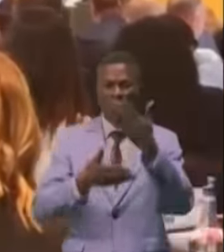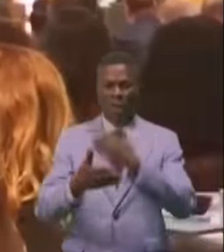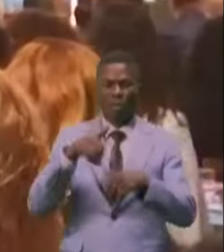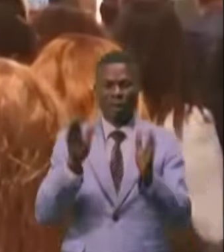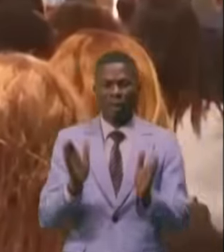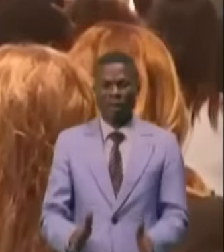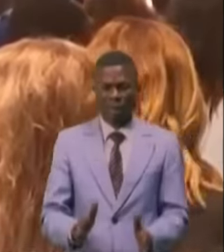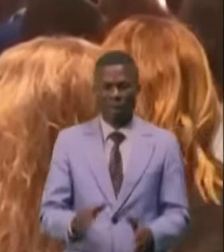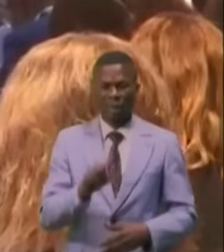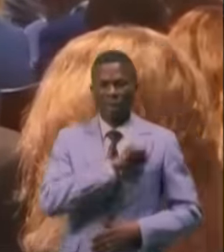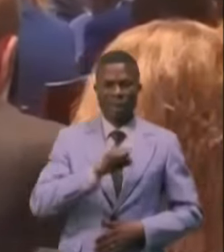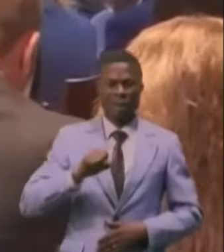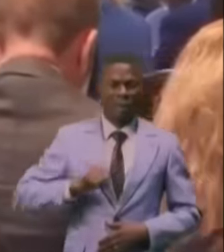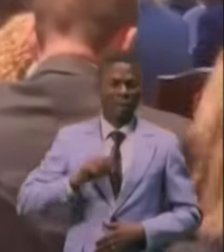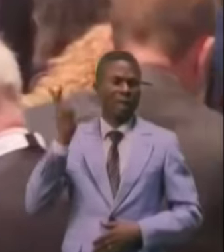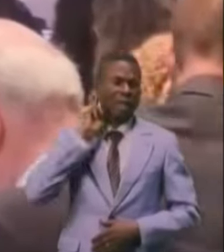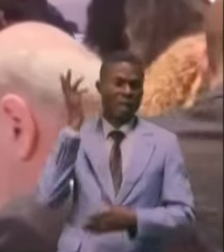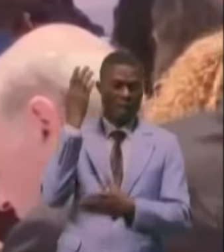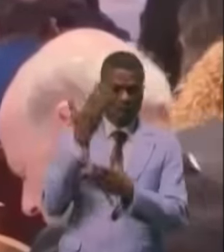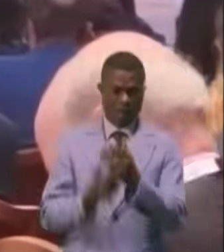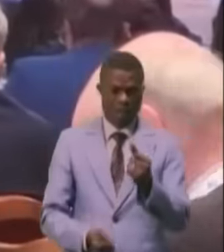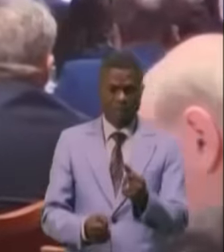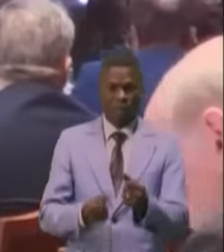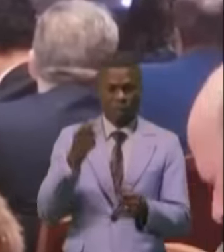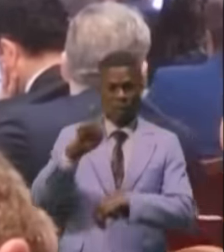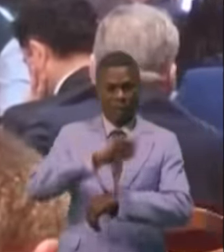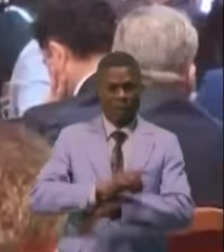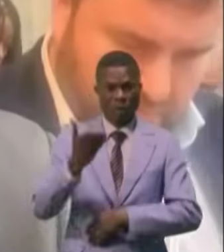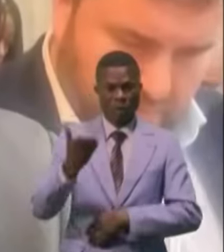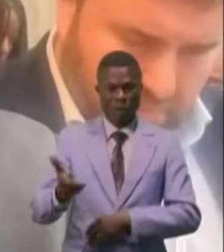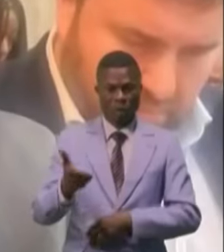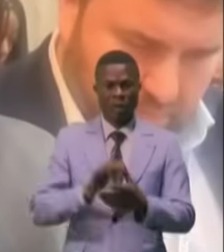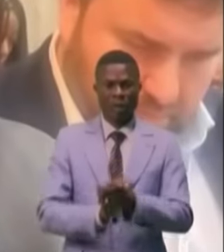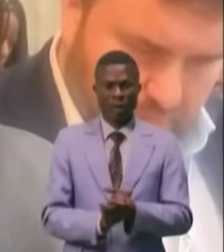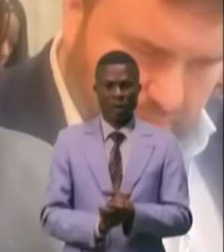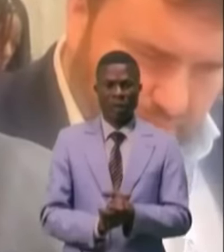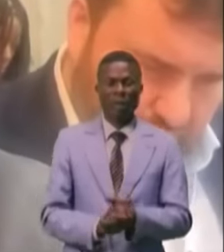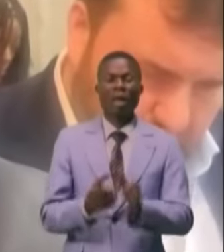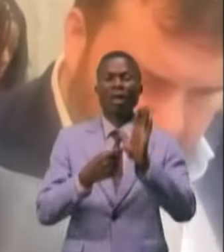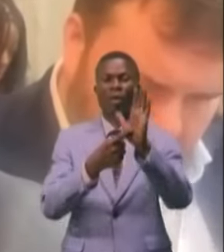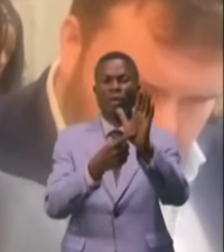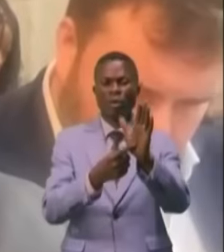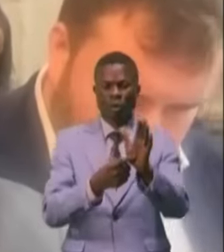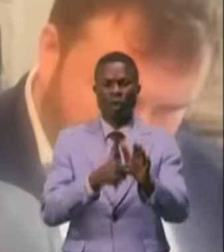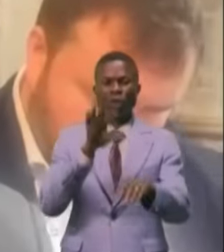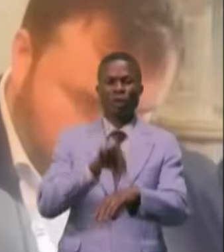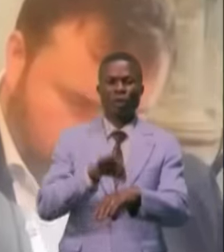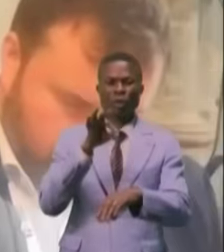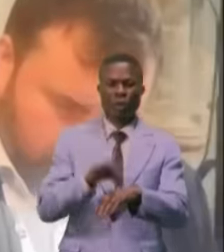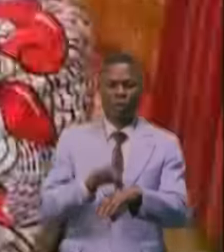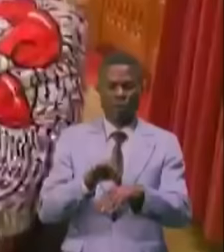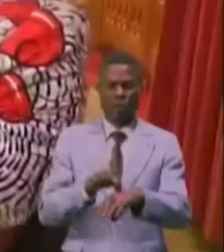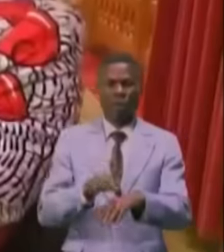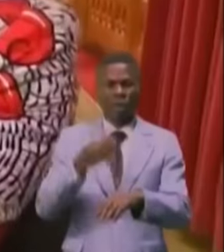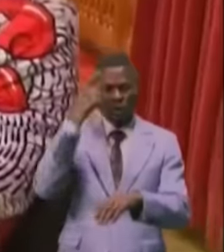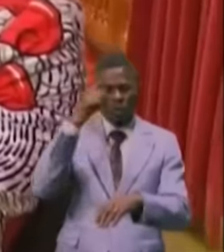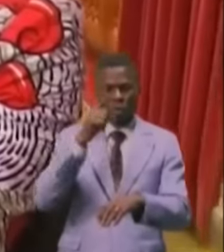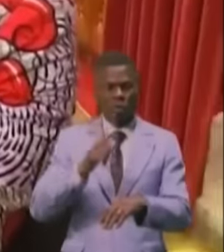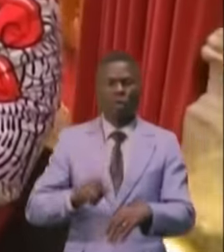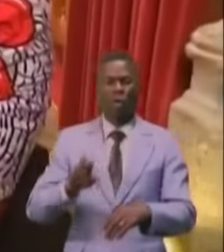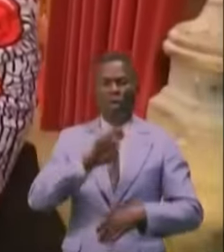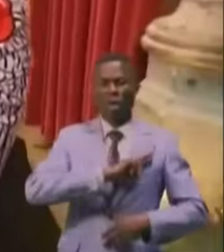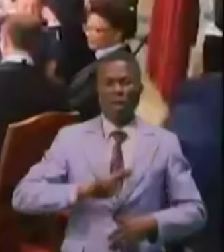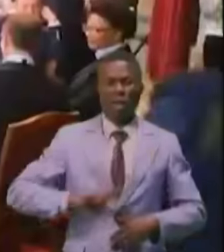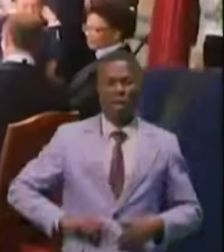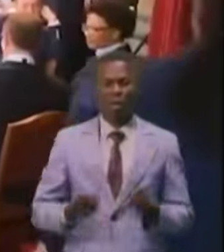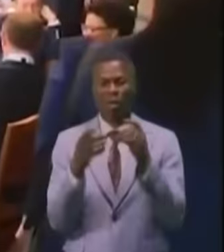Augustin Kabuya Mpeche. À cette occasion, Soft Mukuna a présenté les opportunités qu'offre le pays de Félix-Antoine Tshisekedi